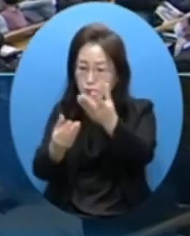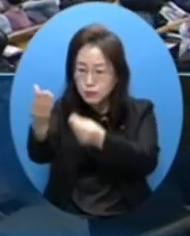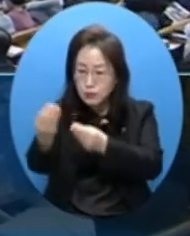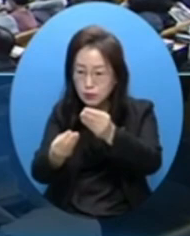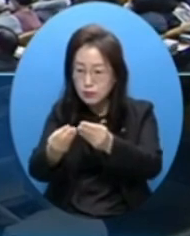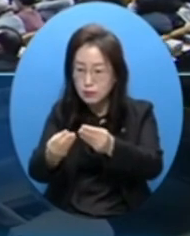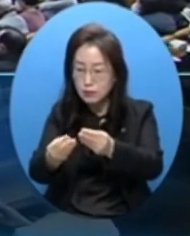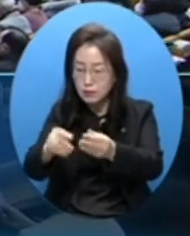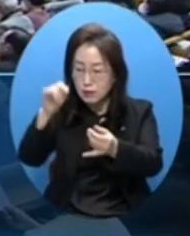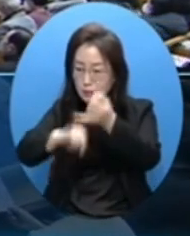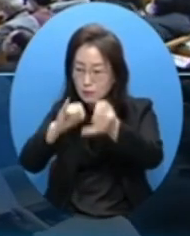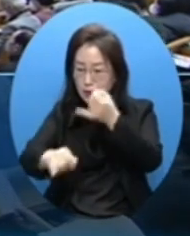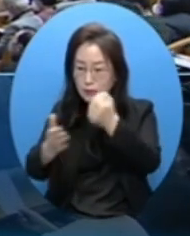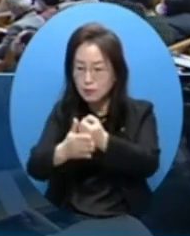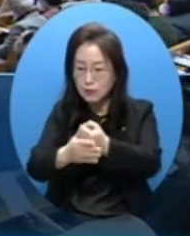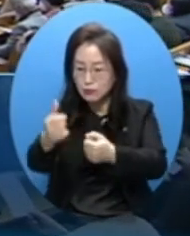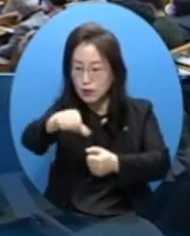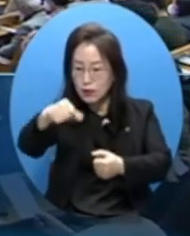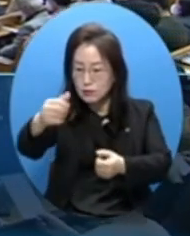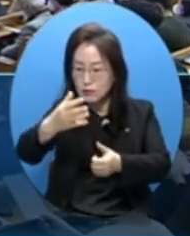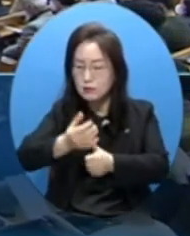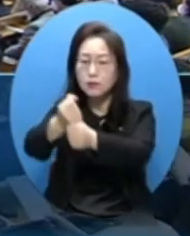삼고자 하나이다 하니.